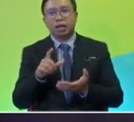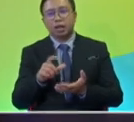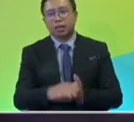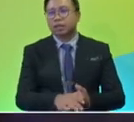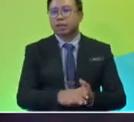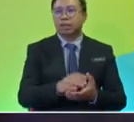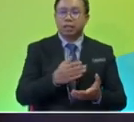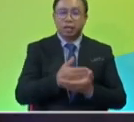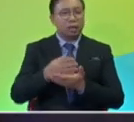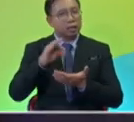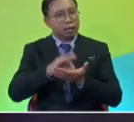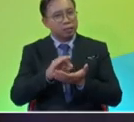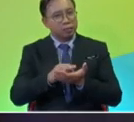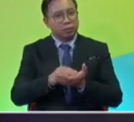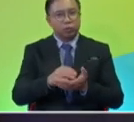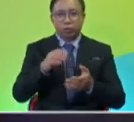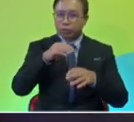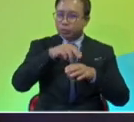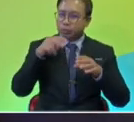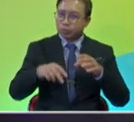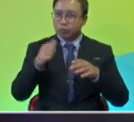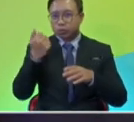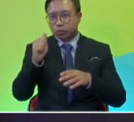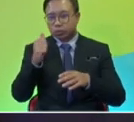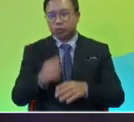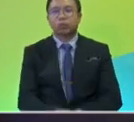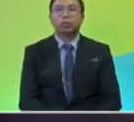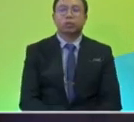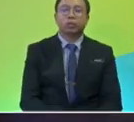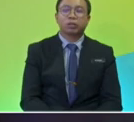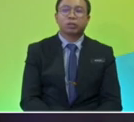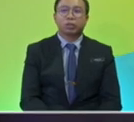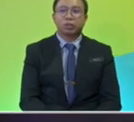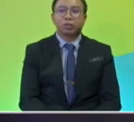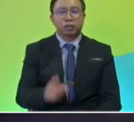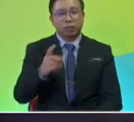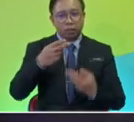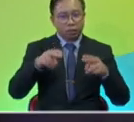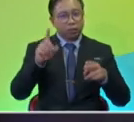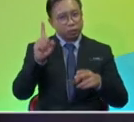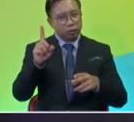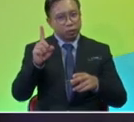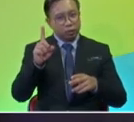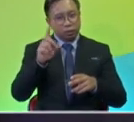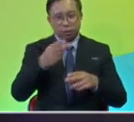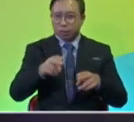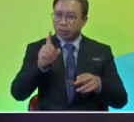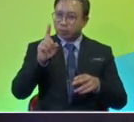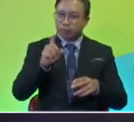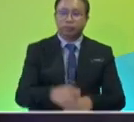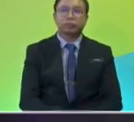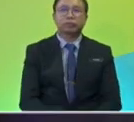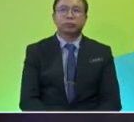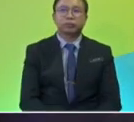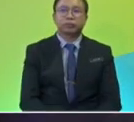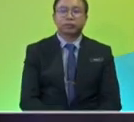ayam Anak ayam turun 10 ha hilang seekor hilang seekor so dari 10